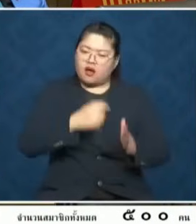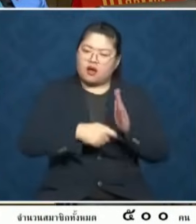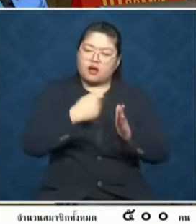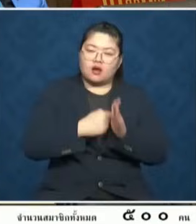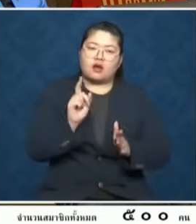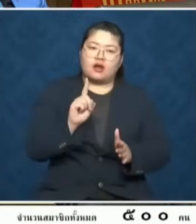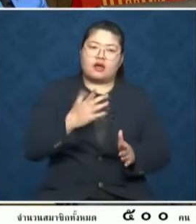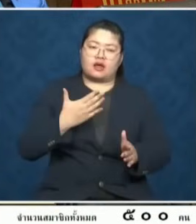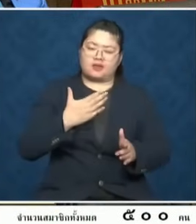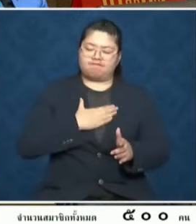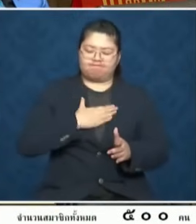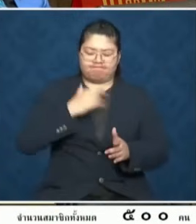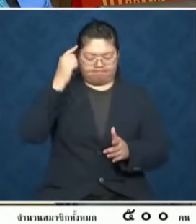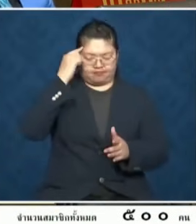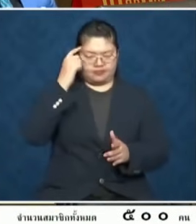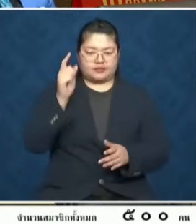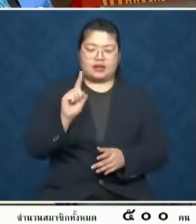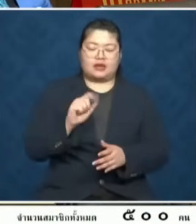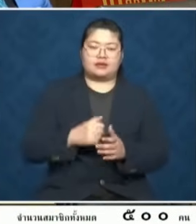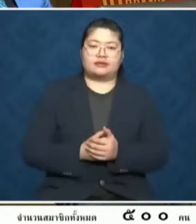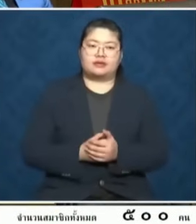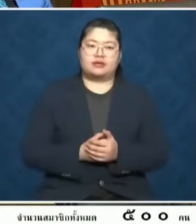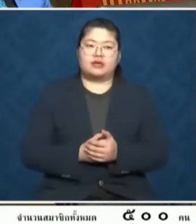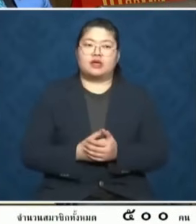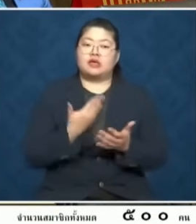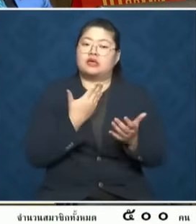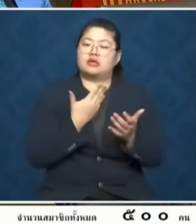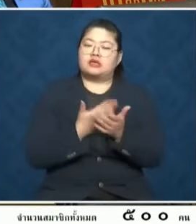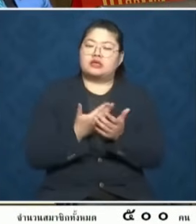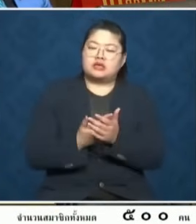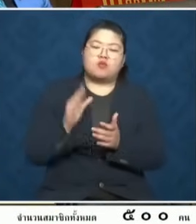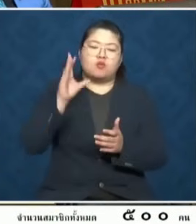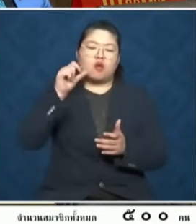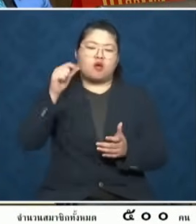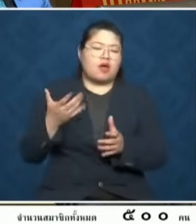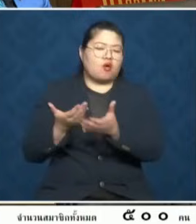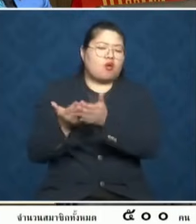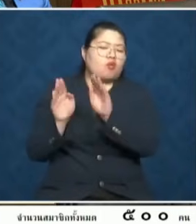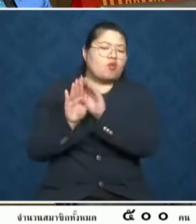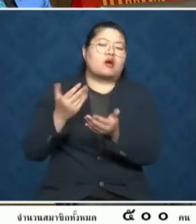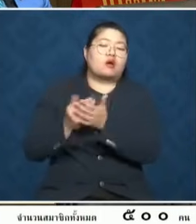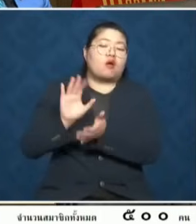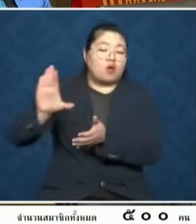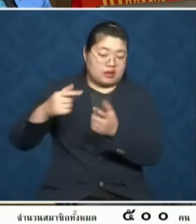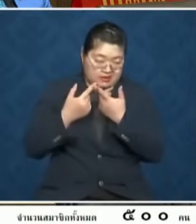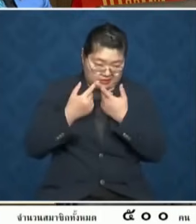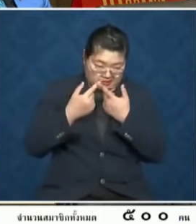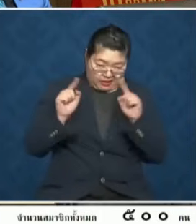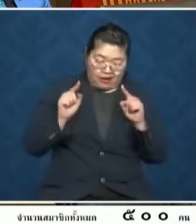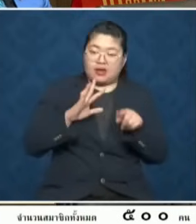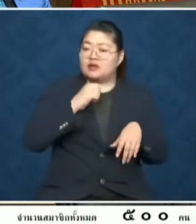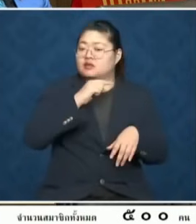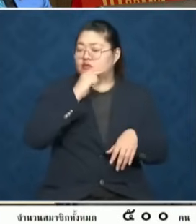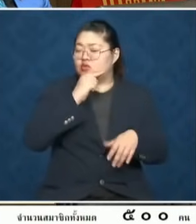ดิฉันก็อาจจะปฏิเสธไม่ได้ว่าส่วนนึงก็อาจจะอ้างว่าได้รับมาจากเงินมรดกแต่แล้วที่ไม่ใช่มรดกลอคะมันจึง